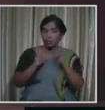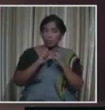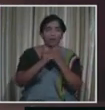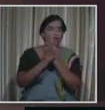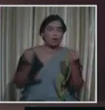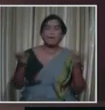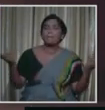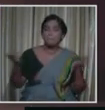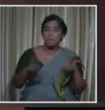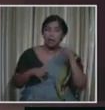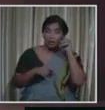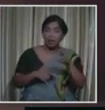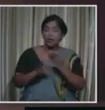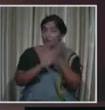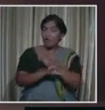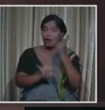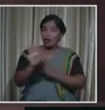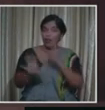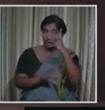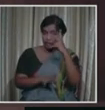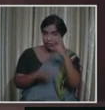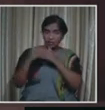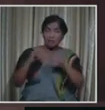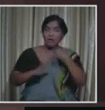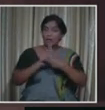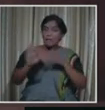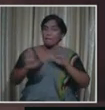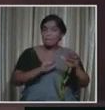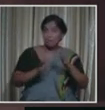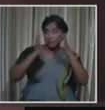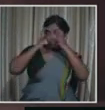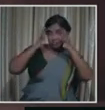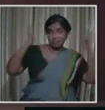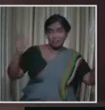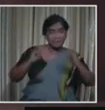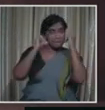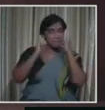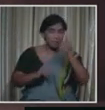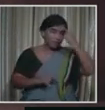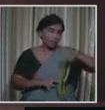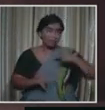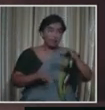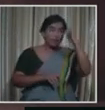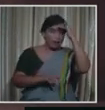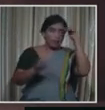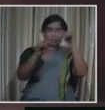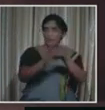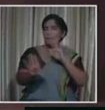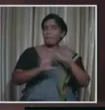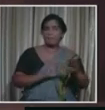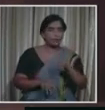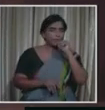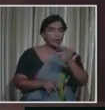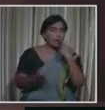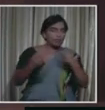ber, tamu nasil yang pahugi aur dekah, hamar itu lata, mereka pahal negara udah takkadi hituakari naik ek mereka pahal negara, kisyu kita